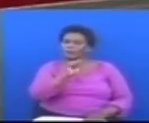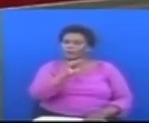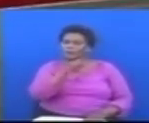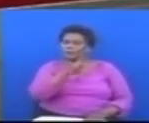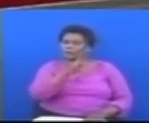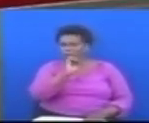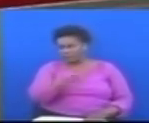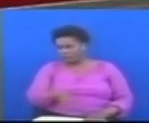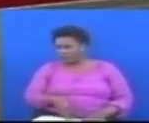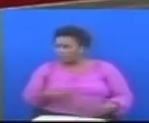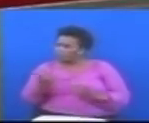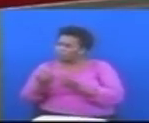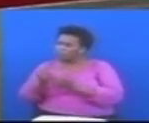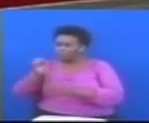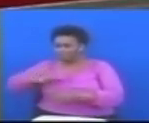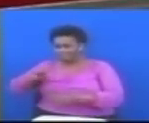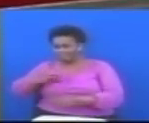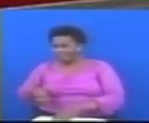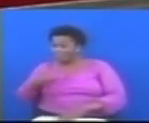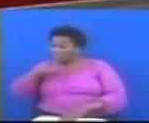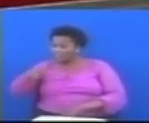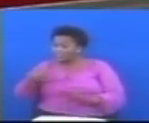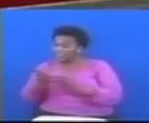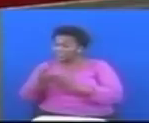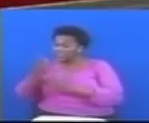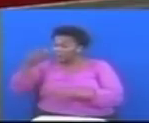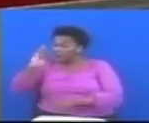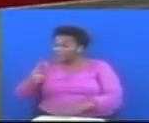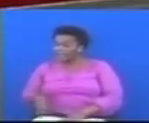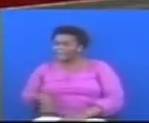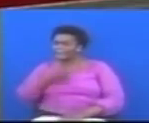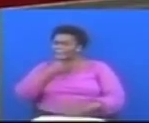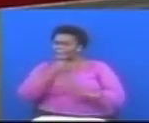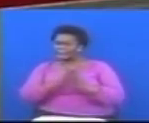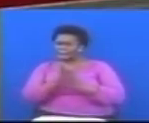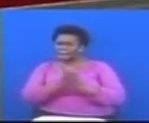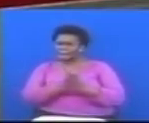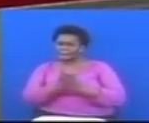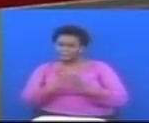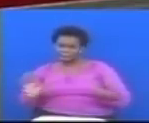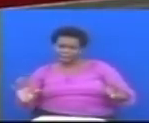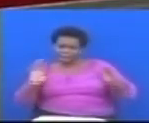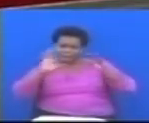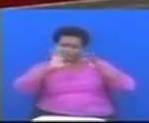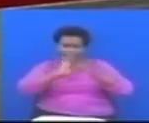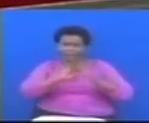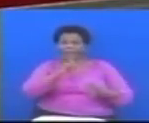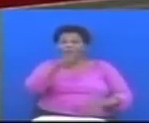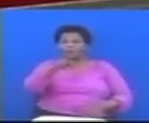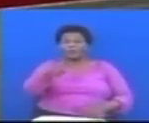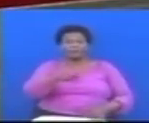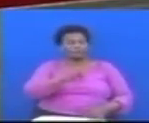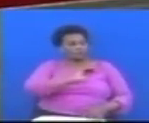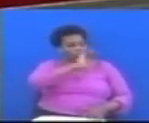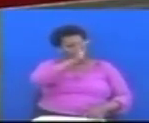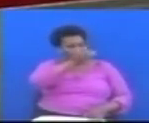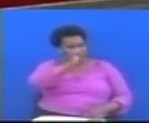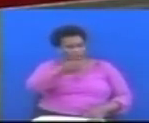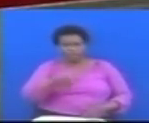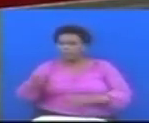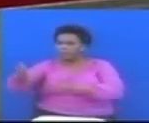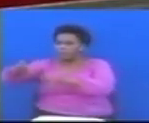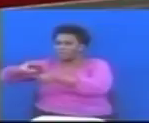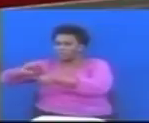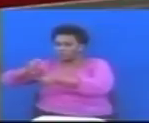hii kutoka Kibena ili tuweze kuunganisha wananchi wa mkoa wa Njombe na wananchi wa mkoa wa Morogoro. Ndio maana utaona kwa